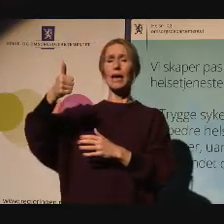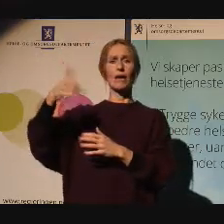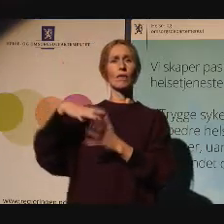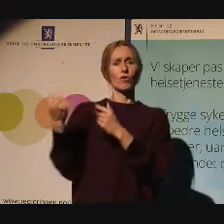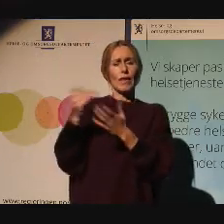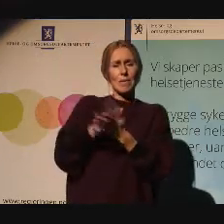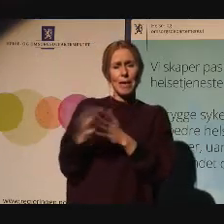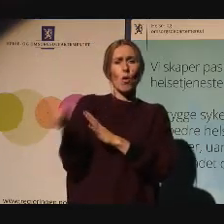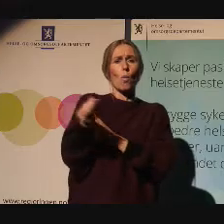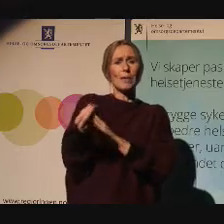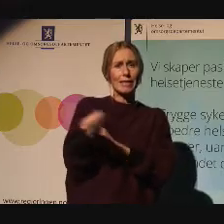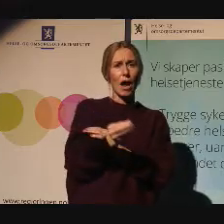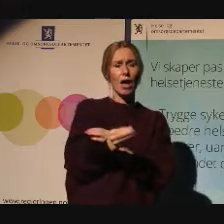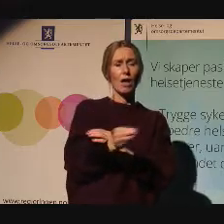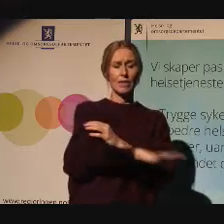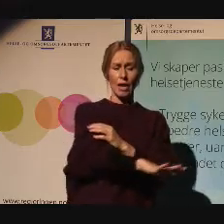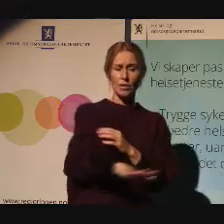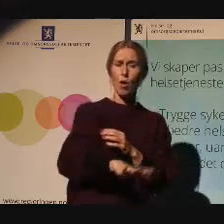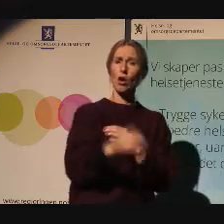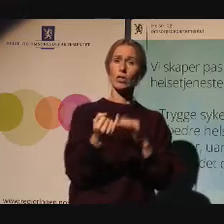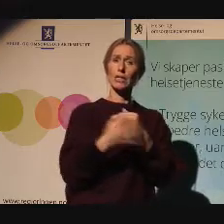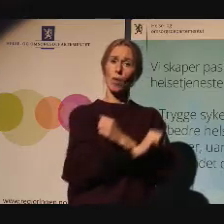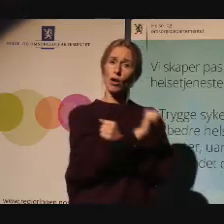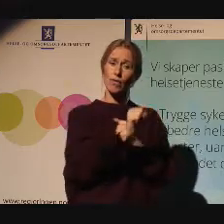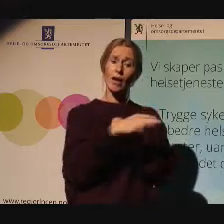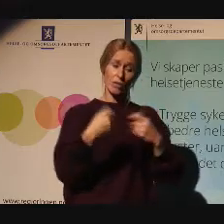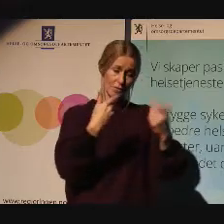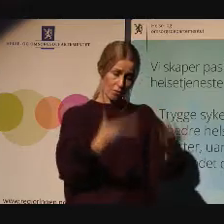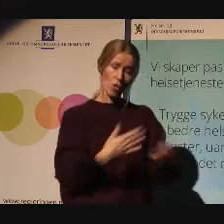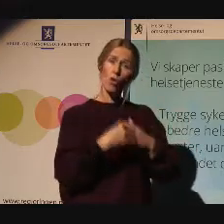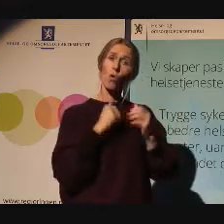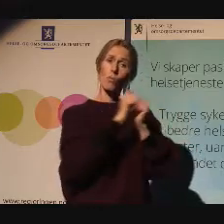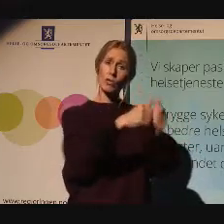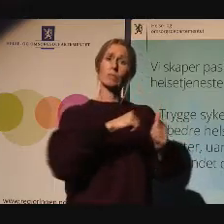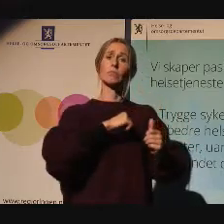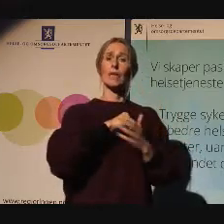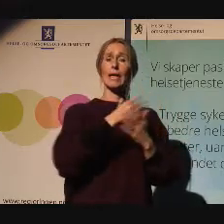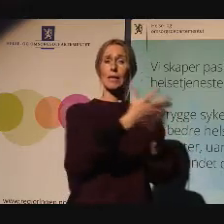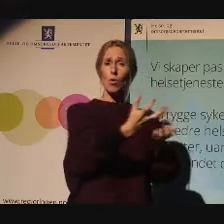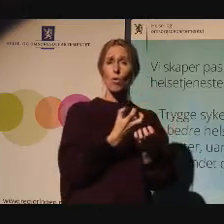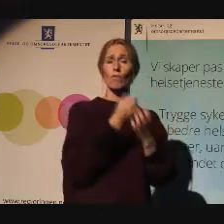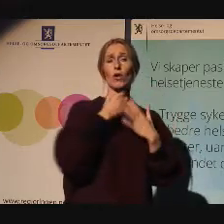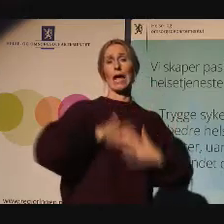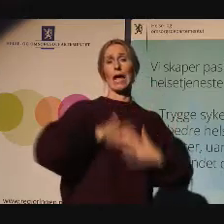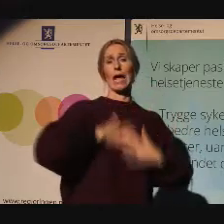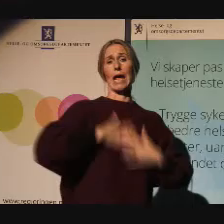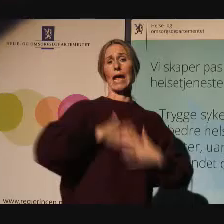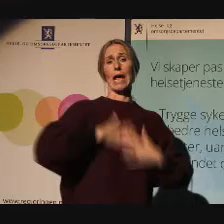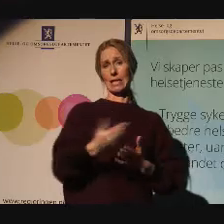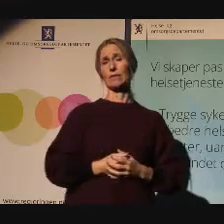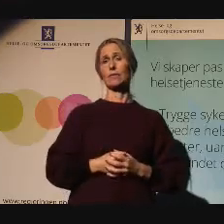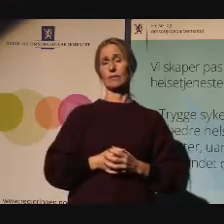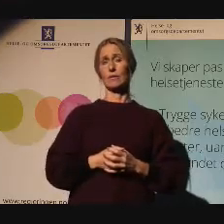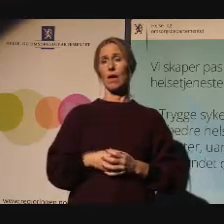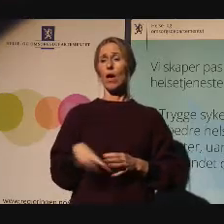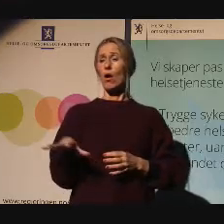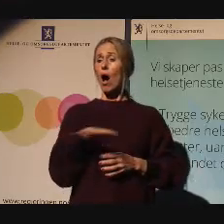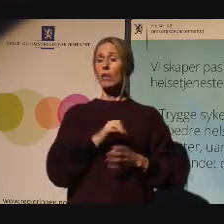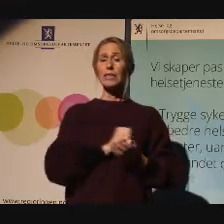med og bidra til at barn i barnevernet får oppfylt sine behov for helsetjenester. Og